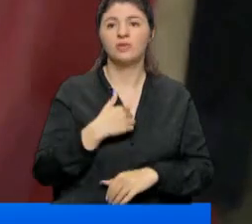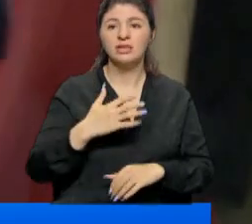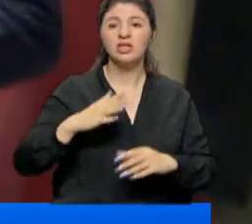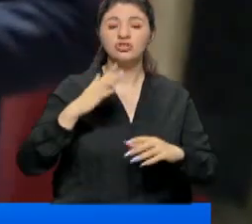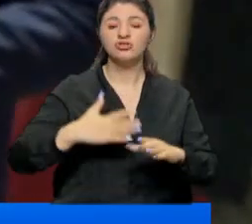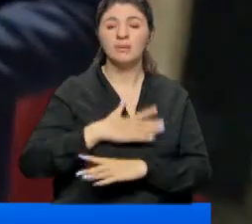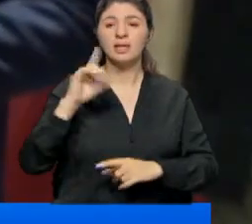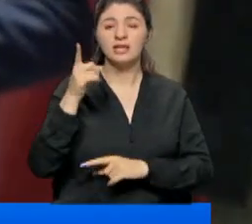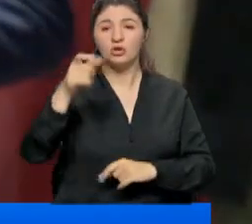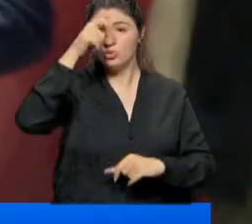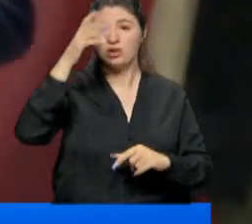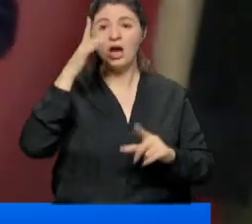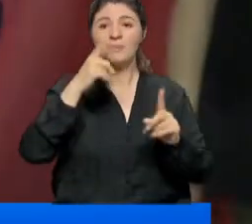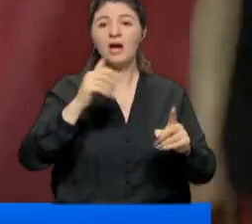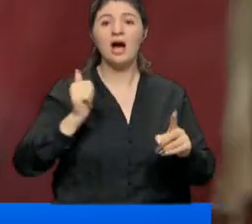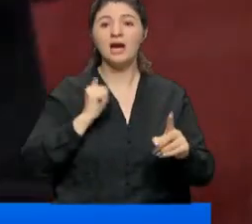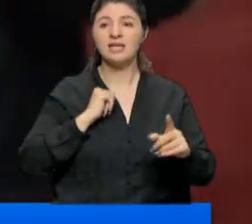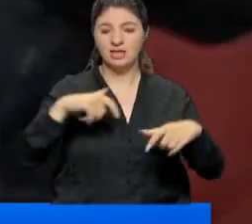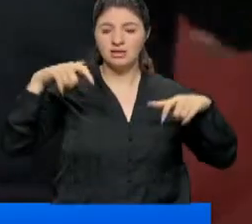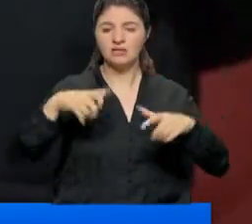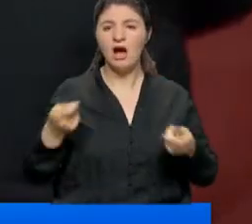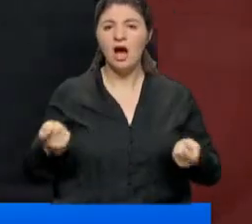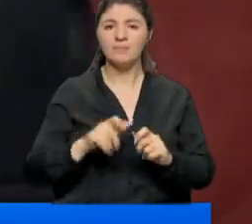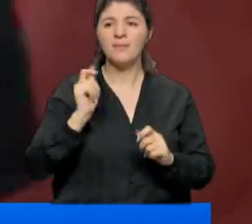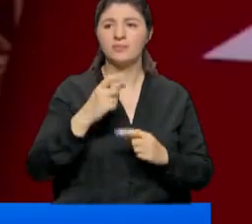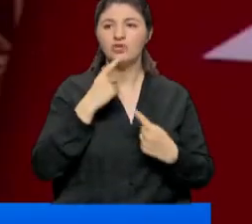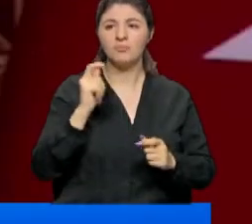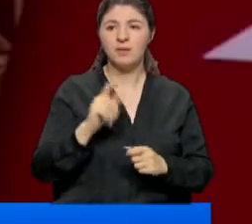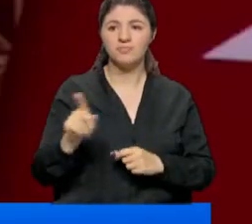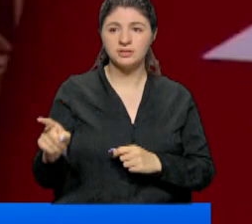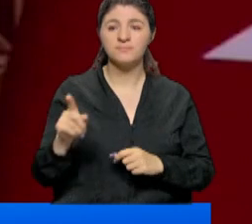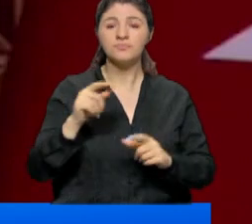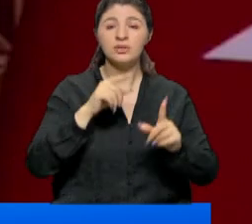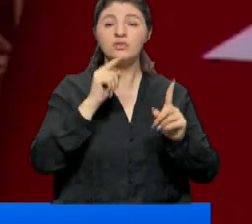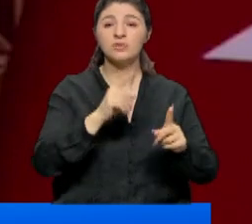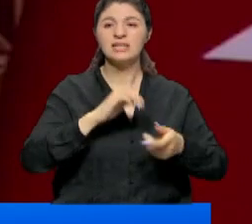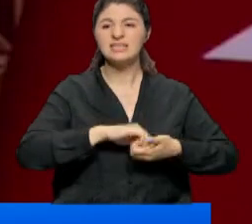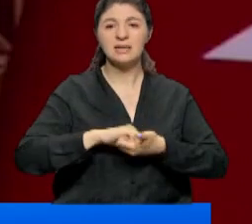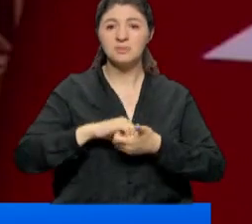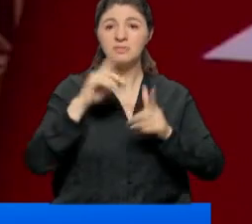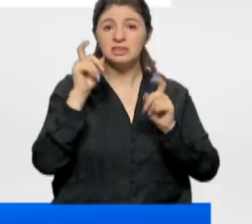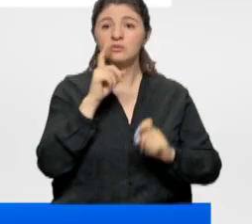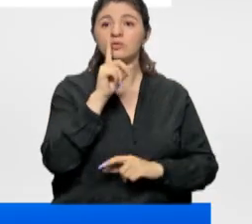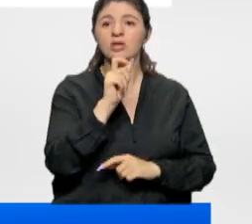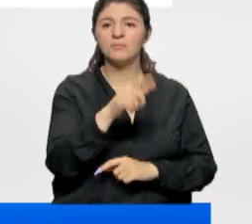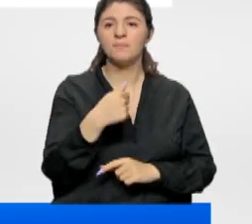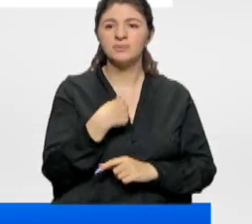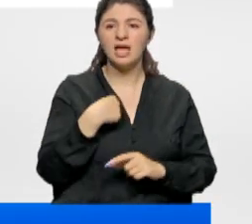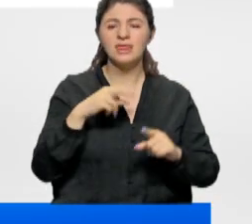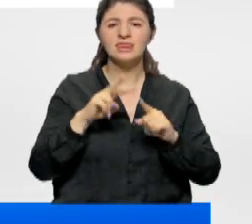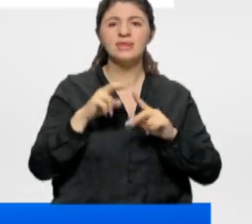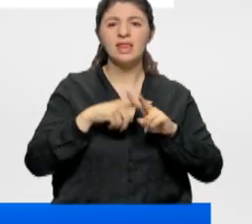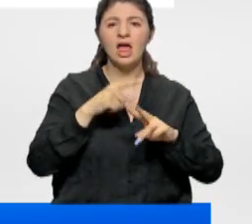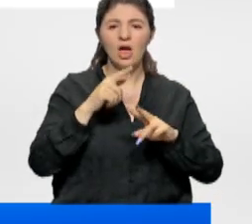CHP lideri ise Türkiye'deki Amerikan askeri tesislerin kapatalım çık bu iktidara samimi misiniz diye sordu Biz Neo